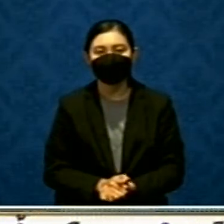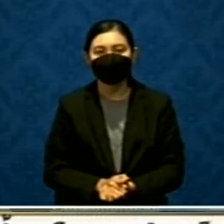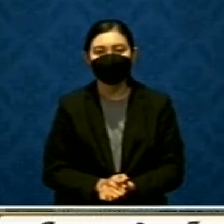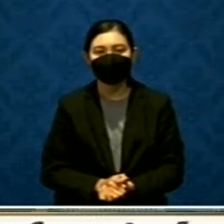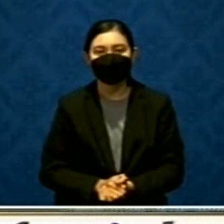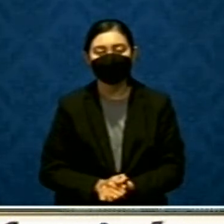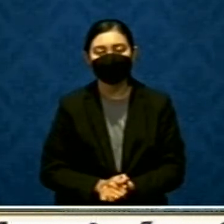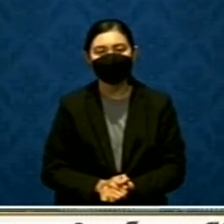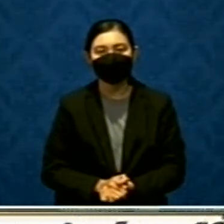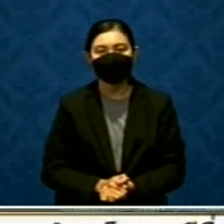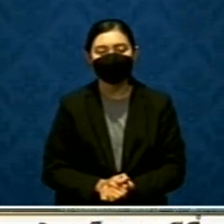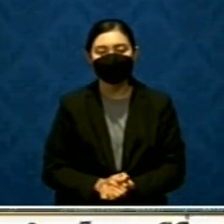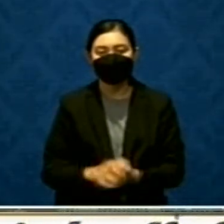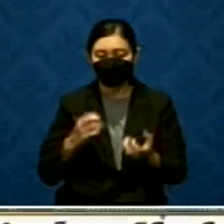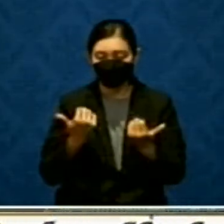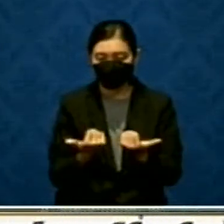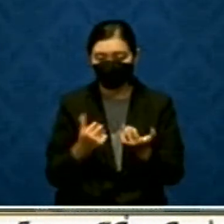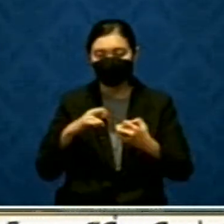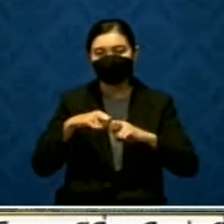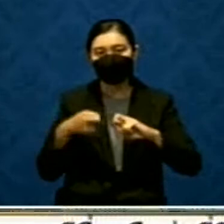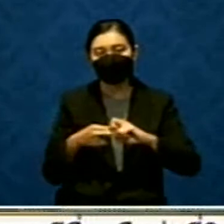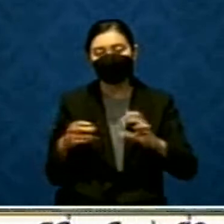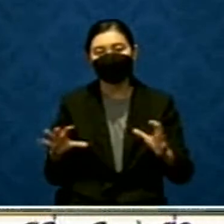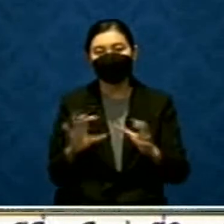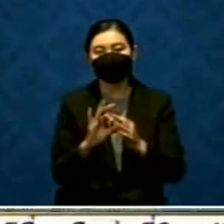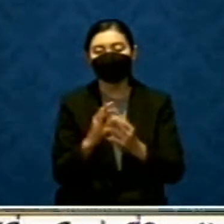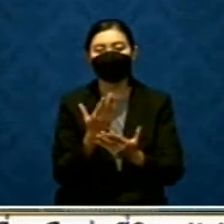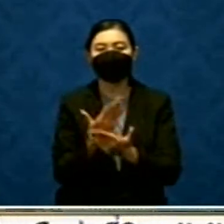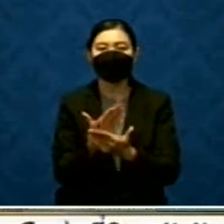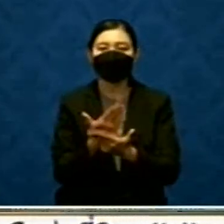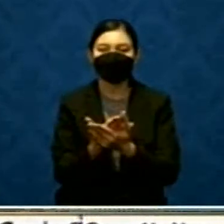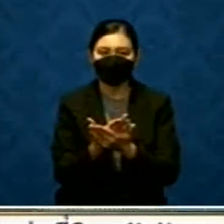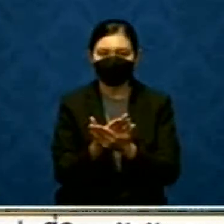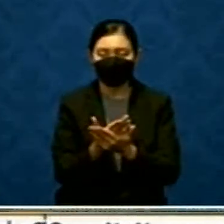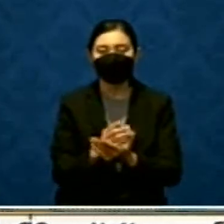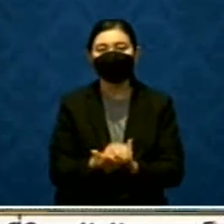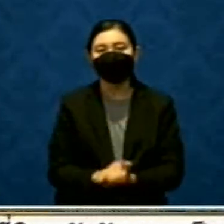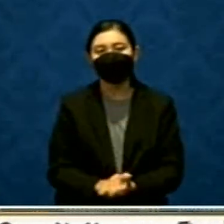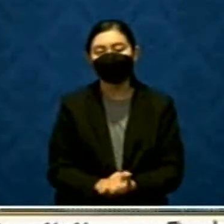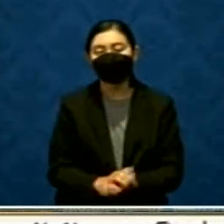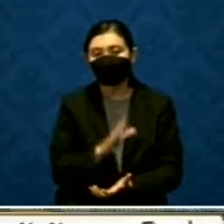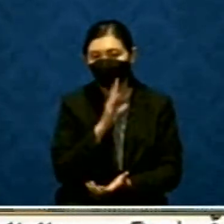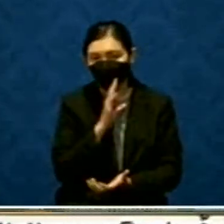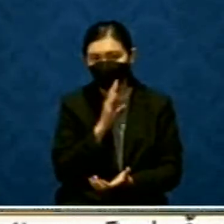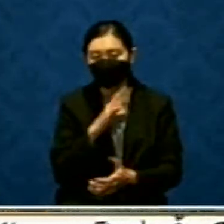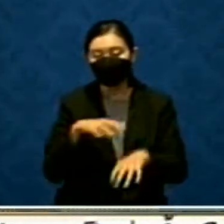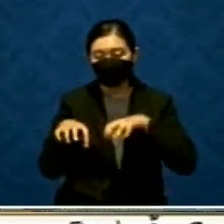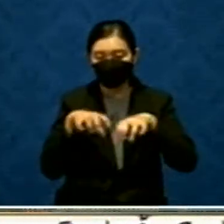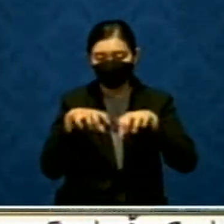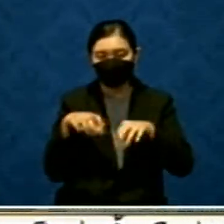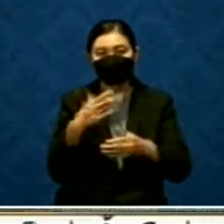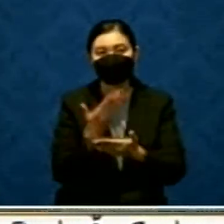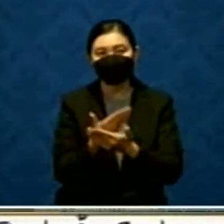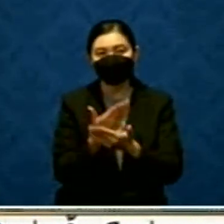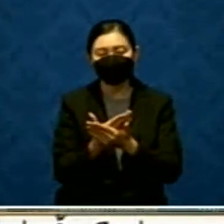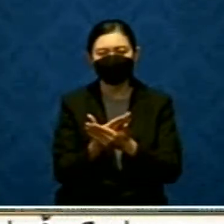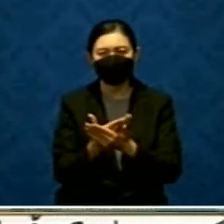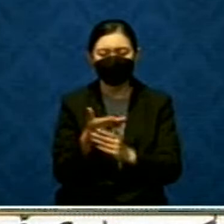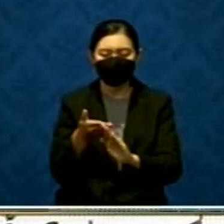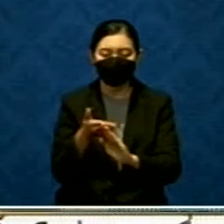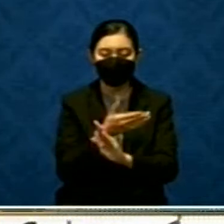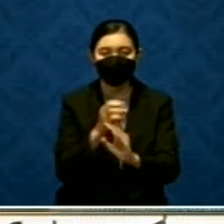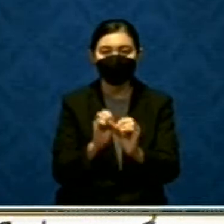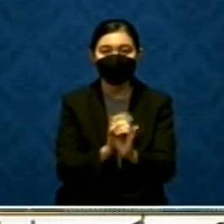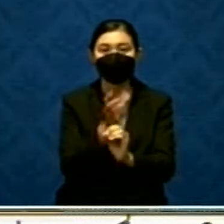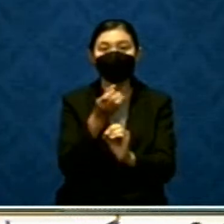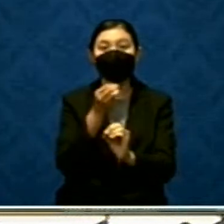บประมาณเพราะฉะนั้นเนี่ยในเวลาดำเนินการงบประมาณเนี่ยหลังจากที่มีสถานการณ์โควิดเนี่ยโครงการ